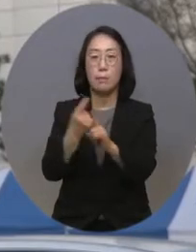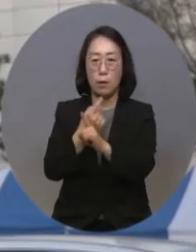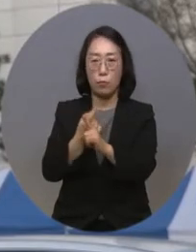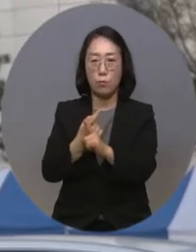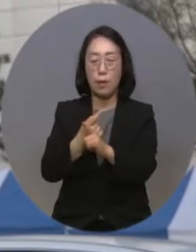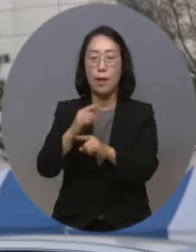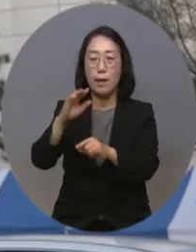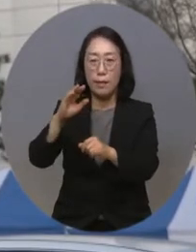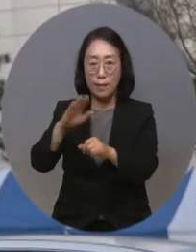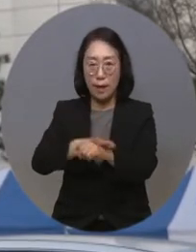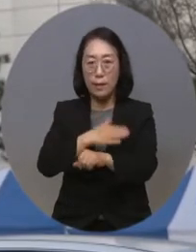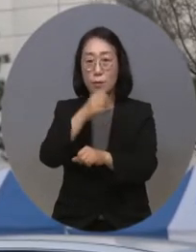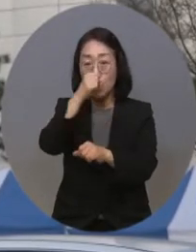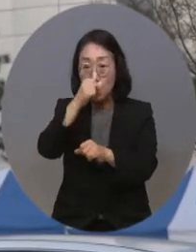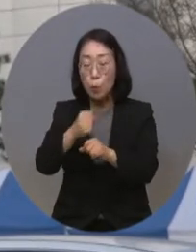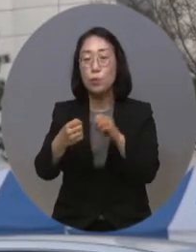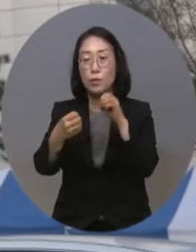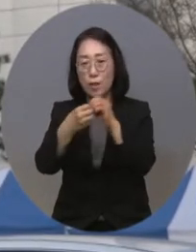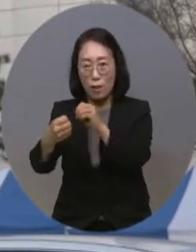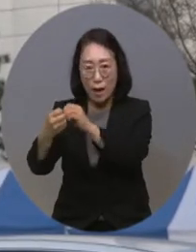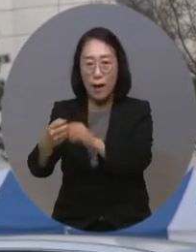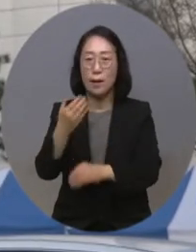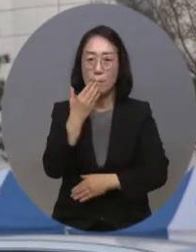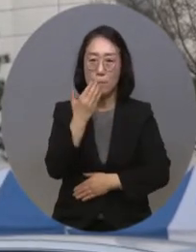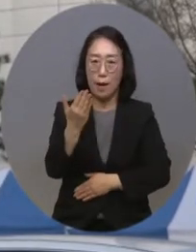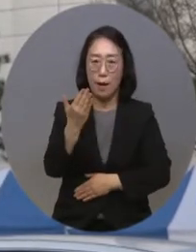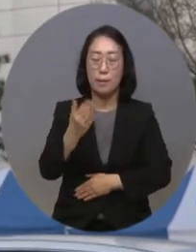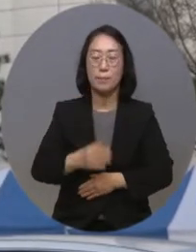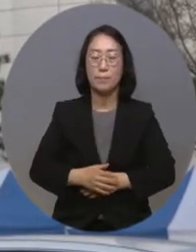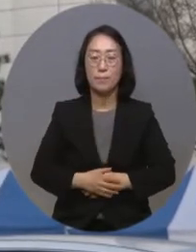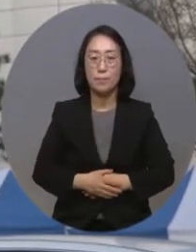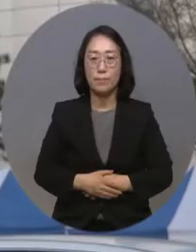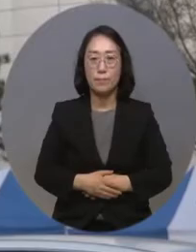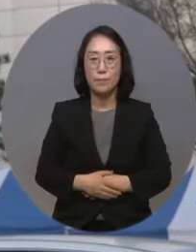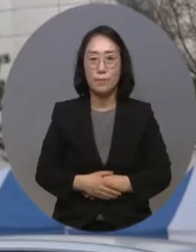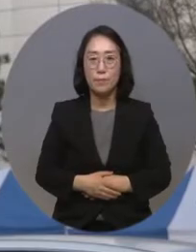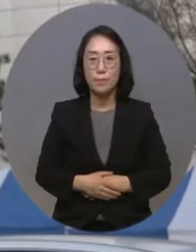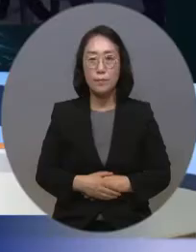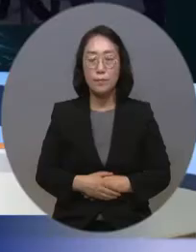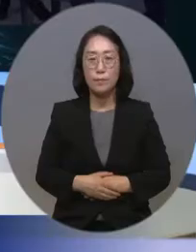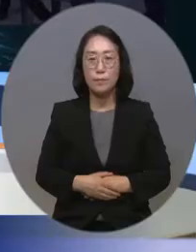변화를 가져올 것으로 기대됩니다. 복지TV 경기방송 정선입니다.